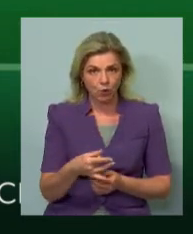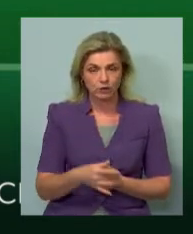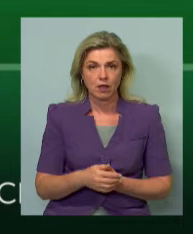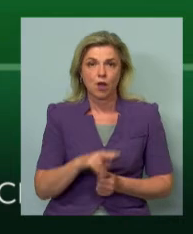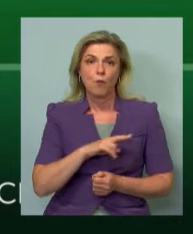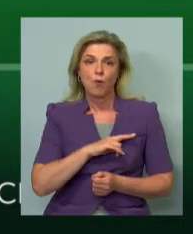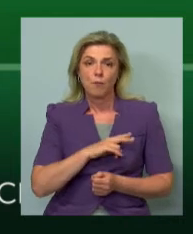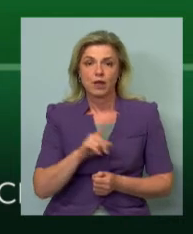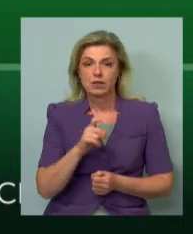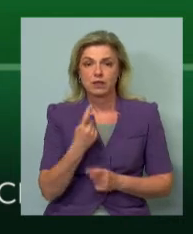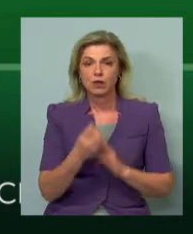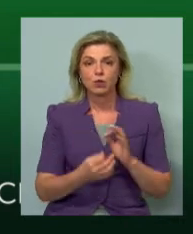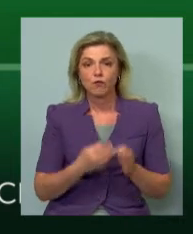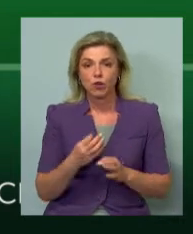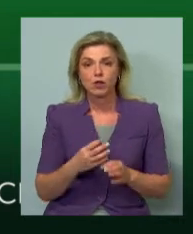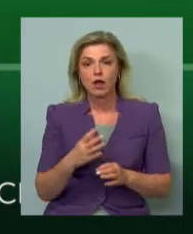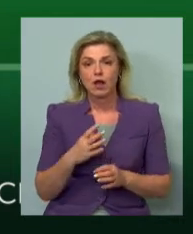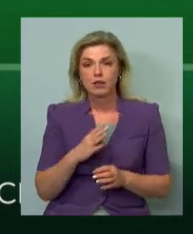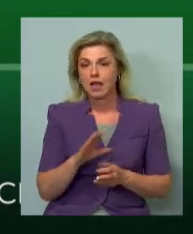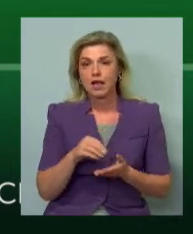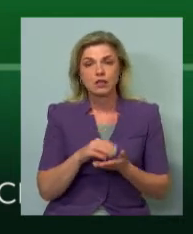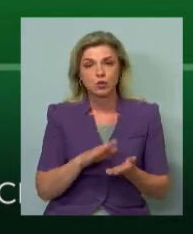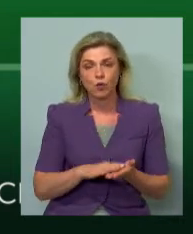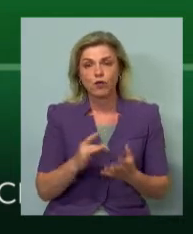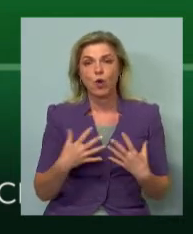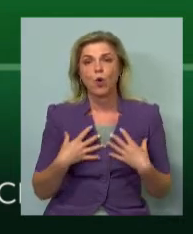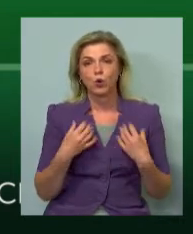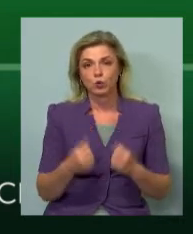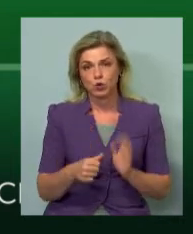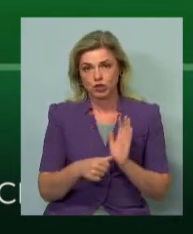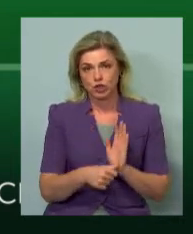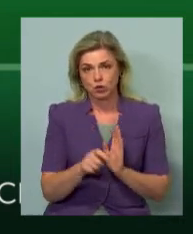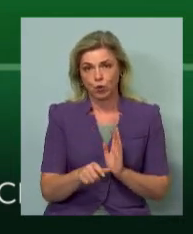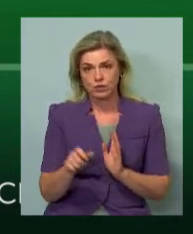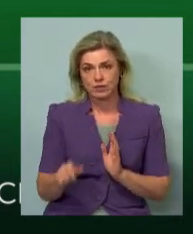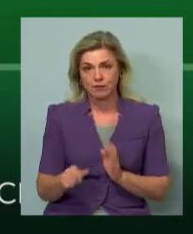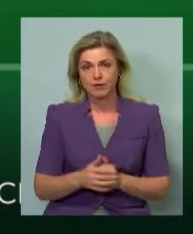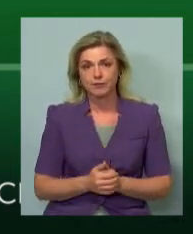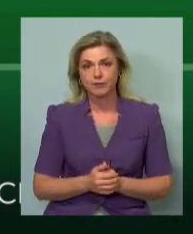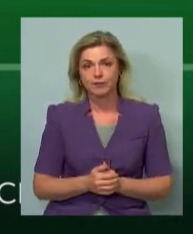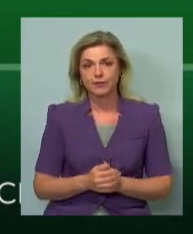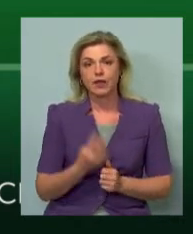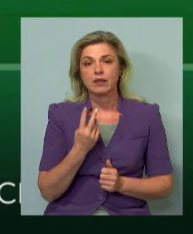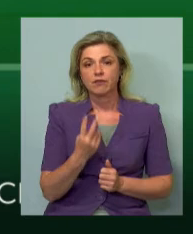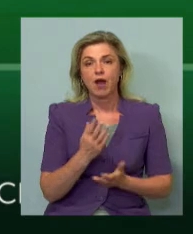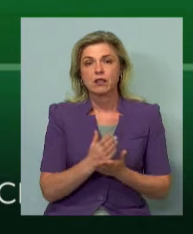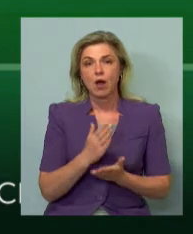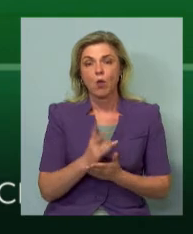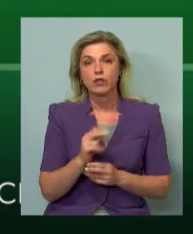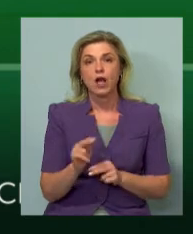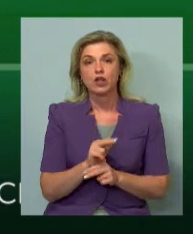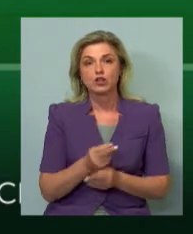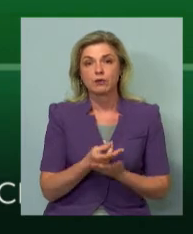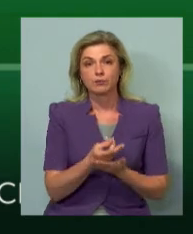Померлих осіб не зареєстровано і одужало 6 осіб. З них знаходилось 2 на стаціонарному лікуванні